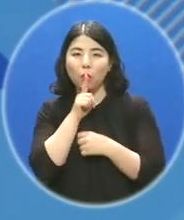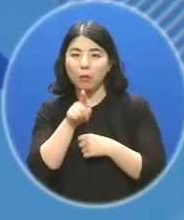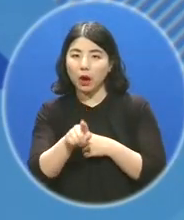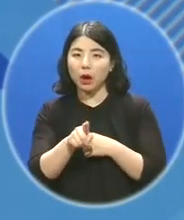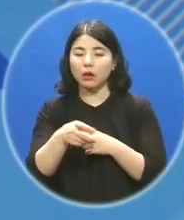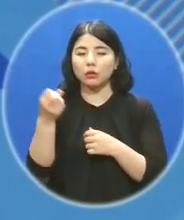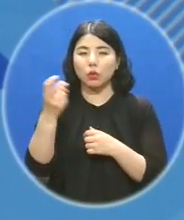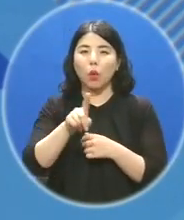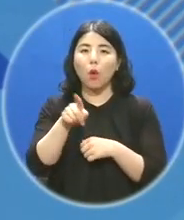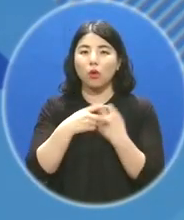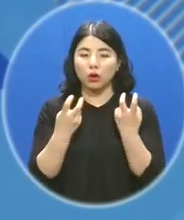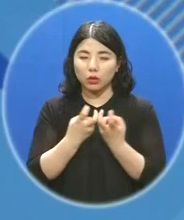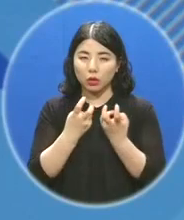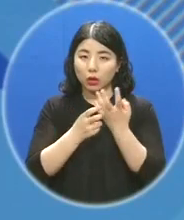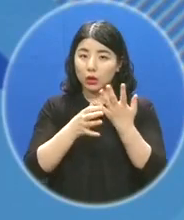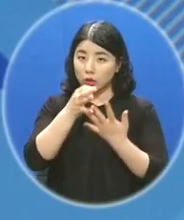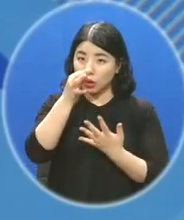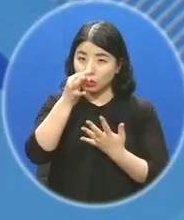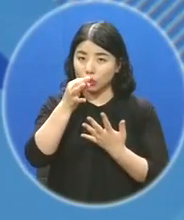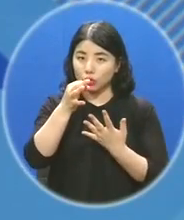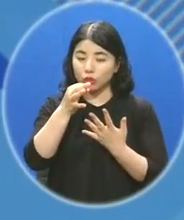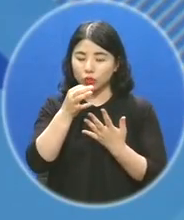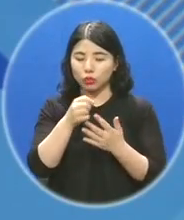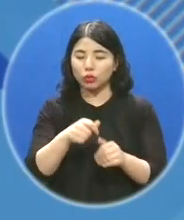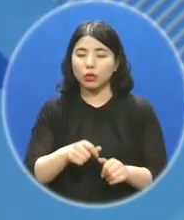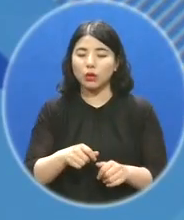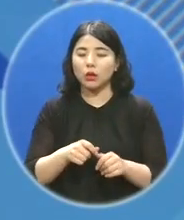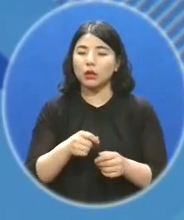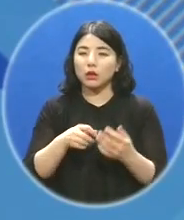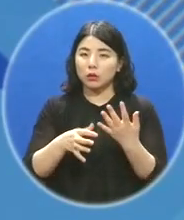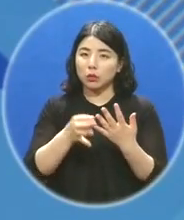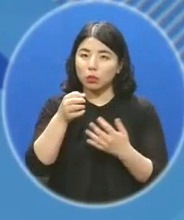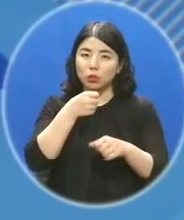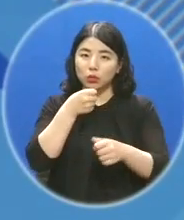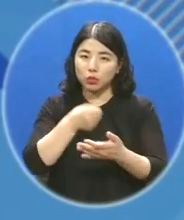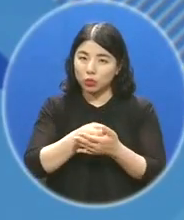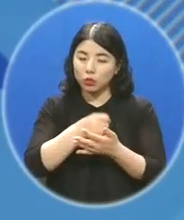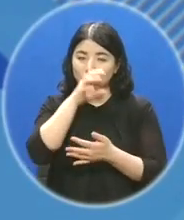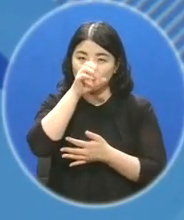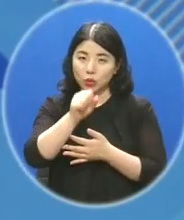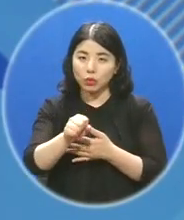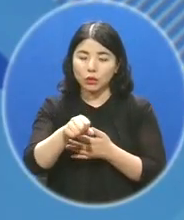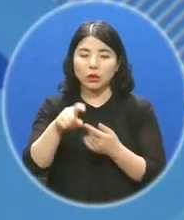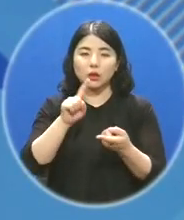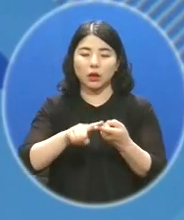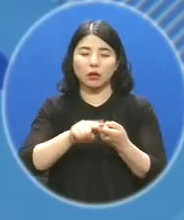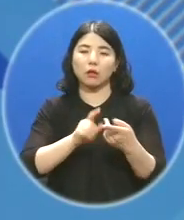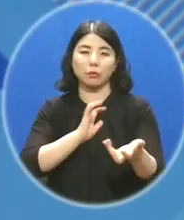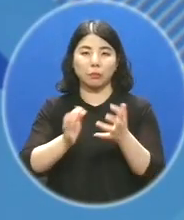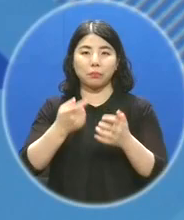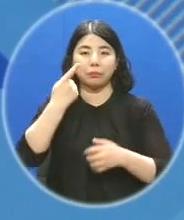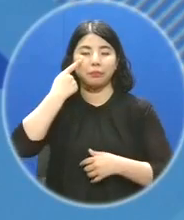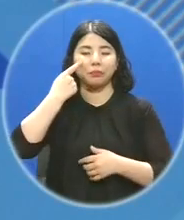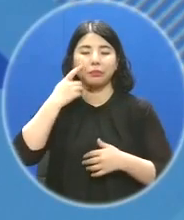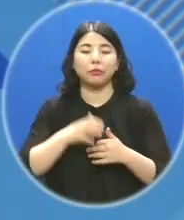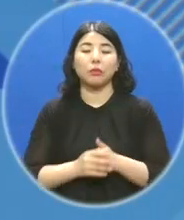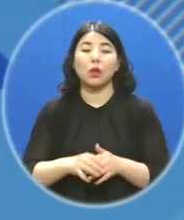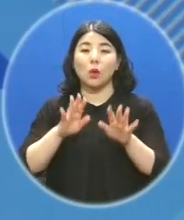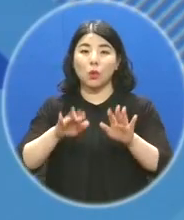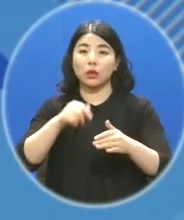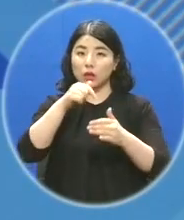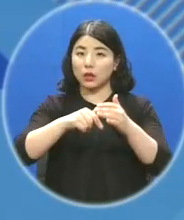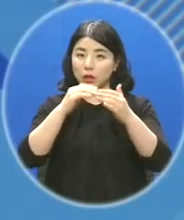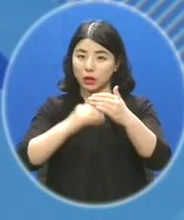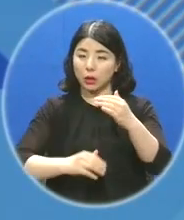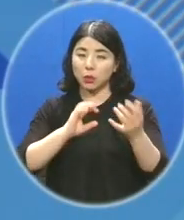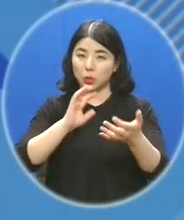것인지 어떻게 선출 방식을 채택하는 것이 좋은지 이 얘기를 좀 나눠보고자 합니다. 자, 오늘 이 내용을 토론해